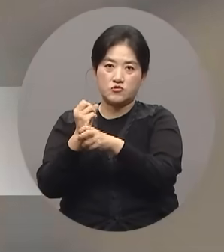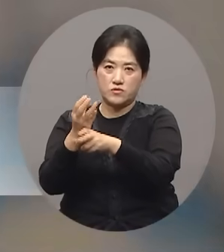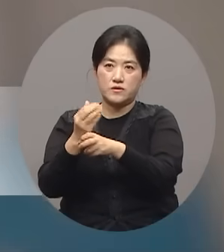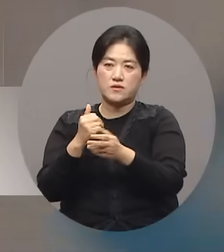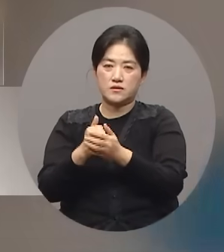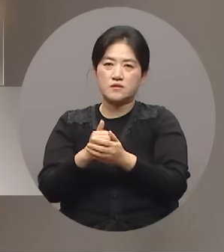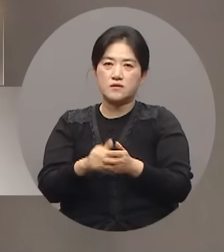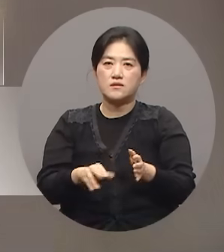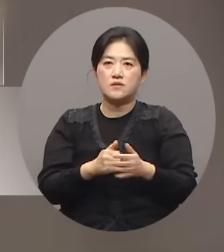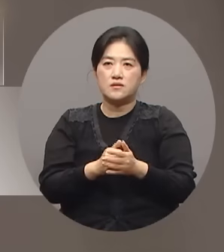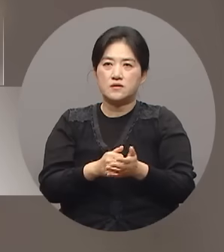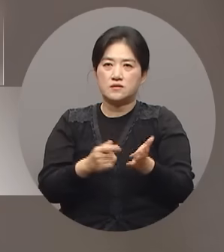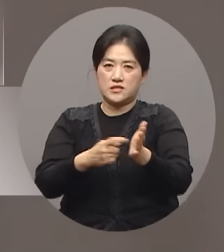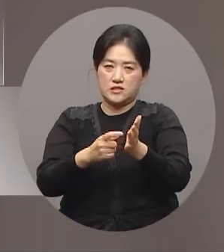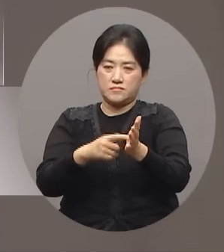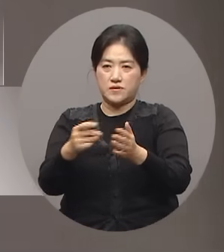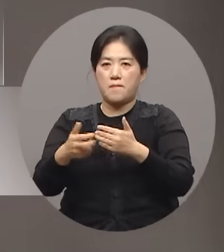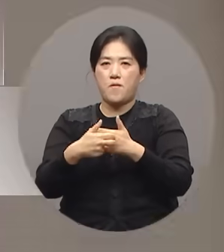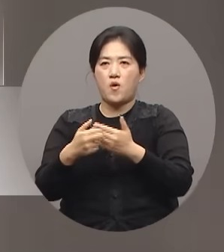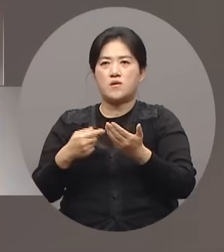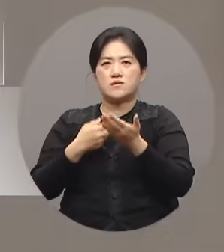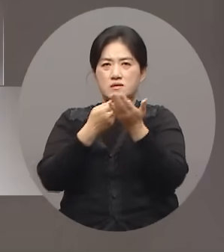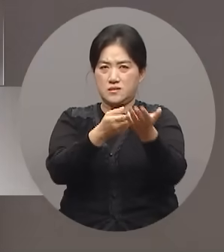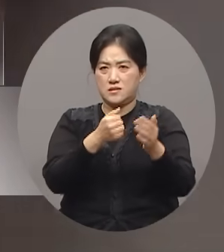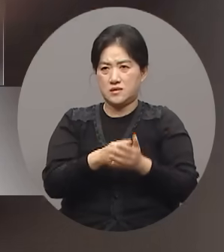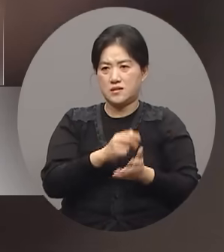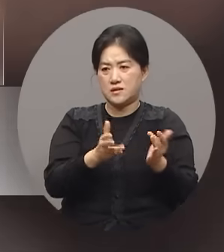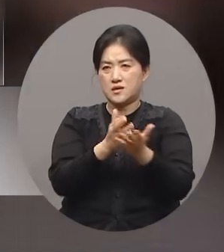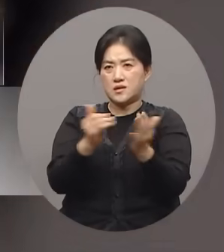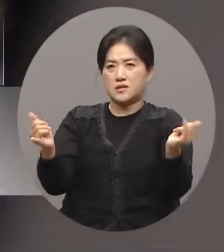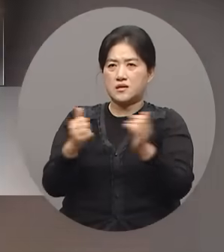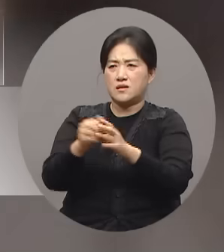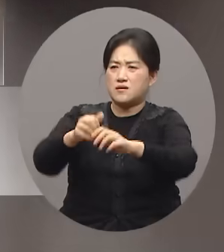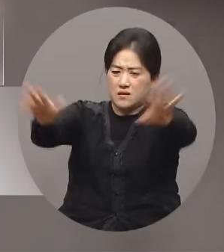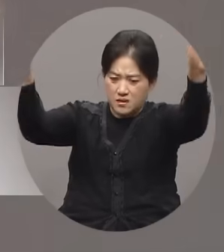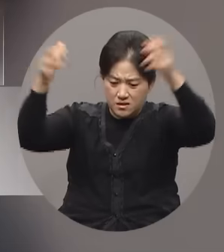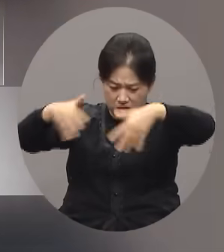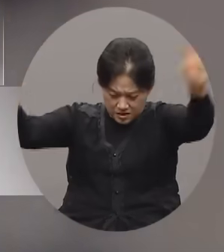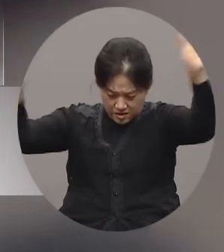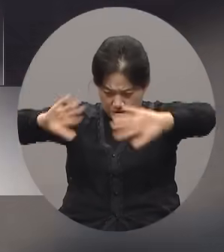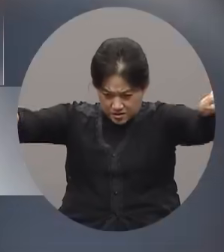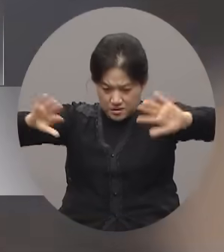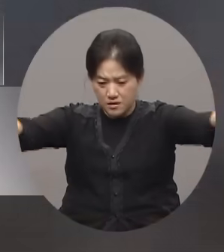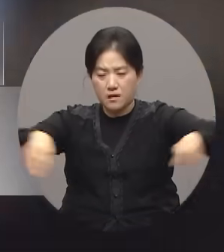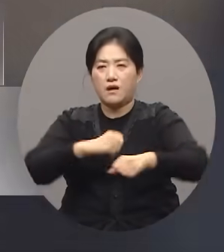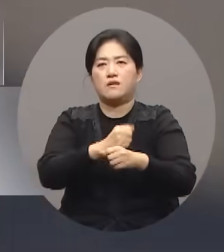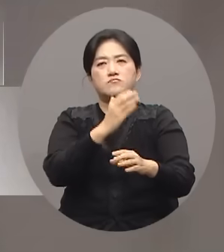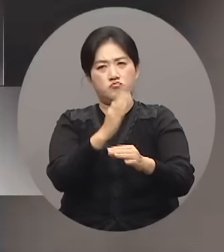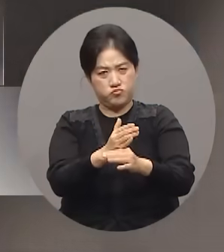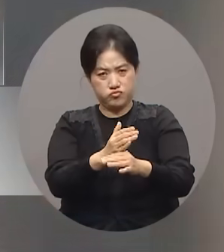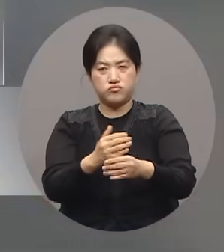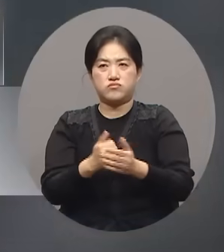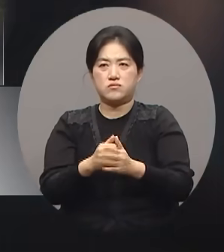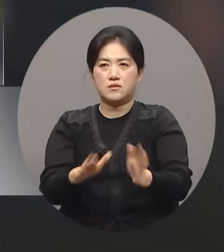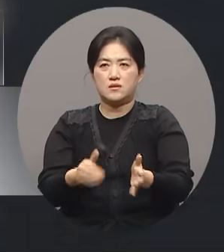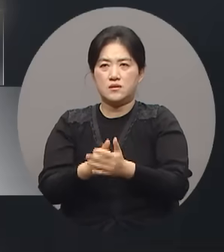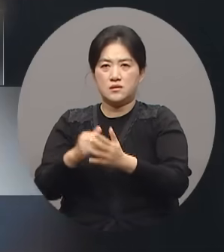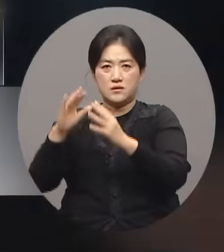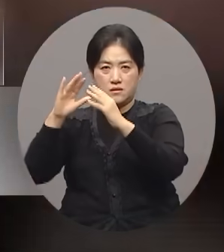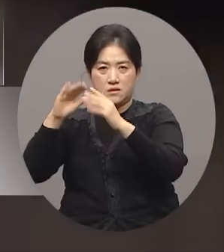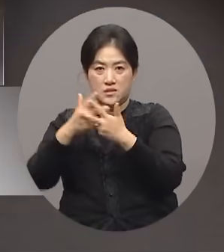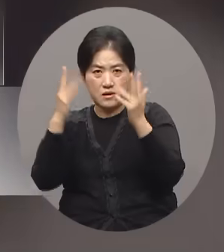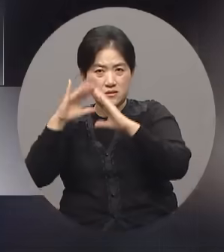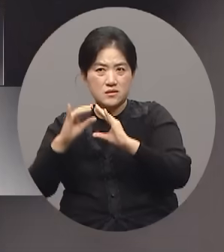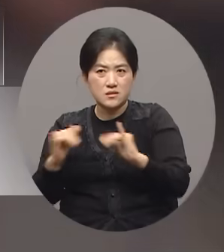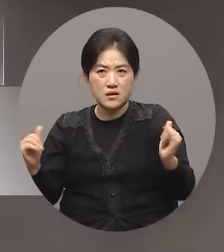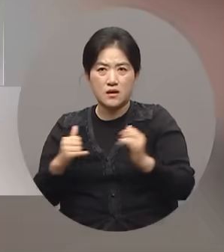있는 병원으로 옮겨졌습니다. 당 관계자들은 기자들에게도 해산하라면서 현장을 정리하는 상황이고요. 지지자들은